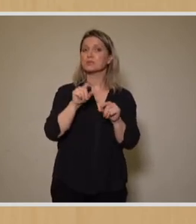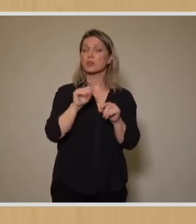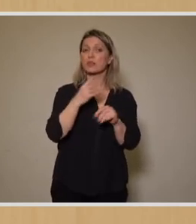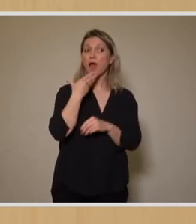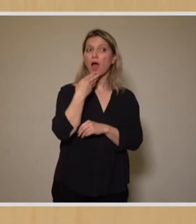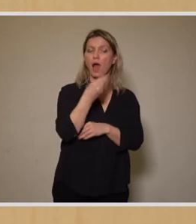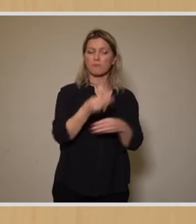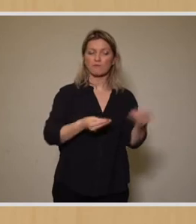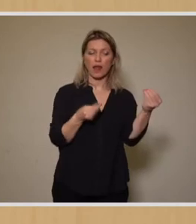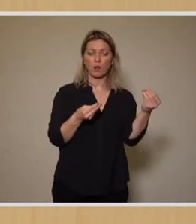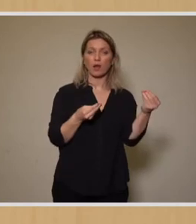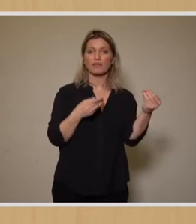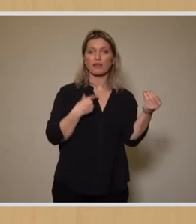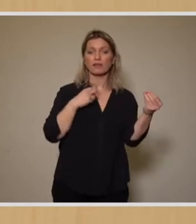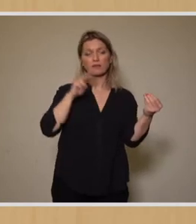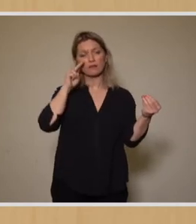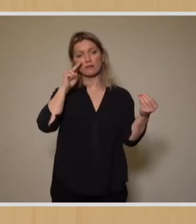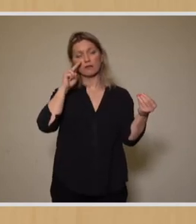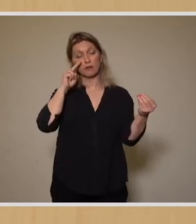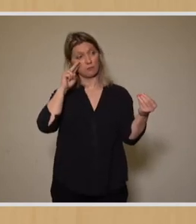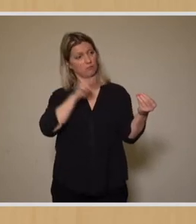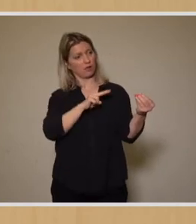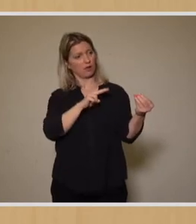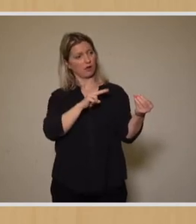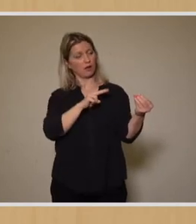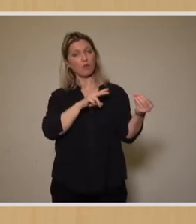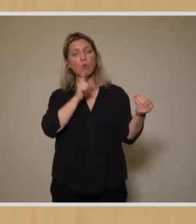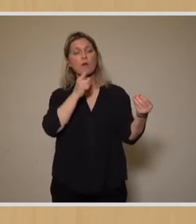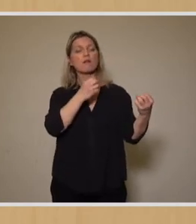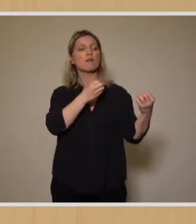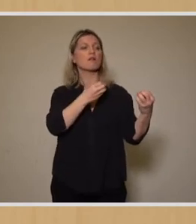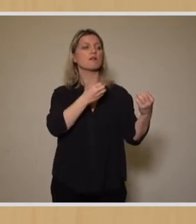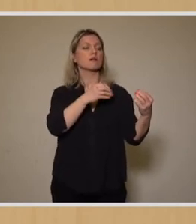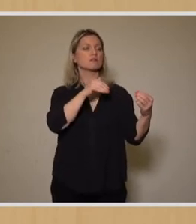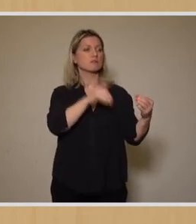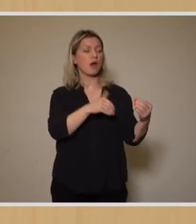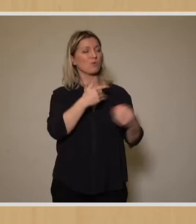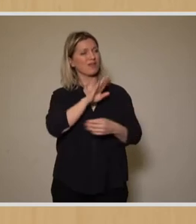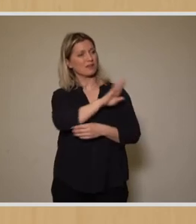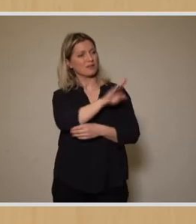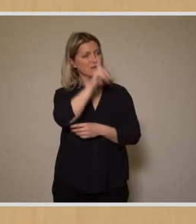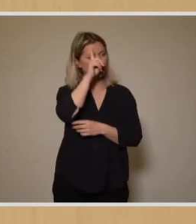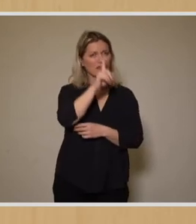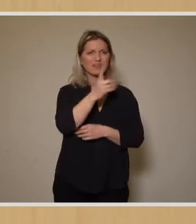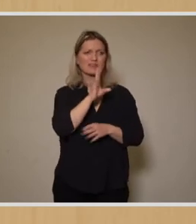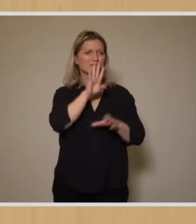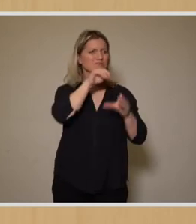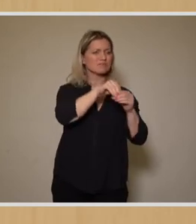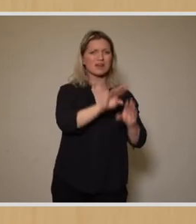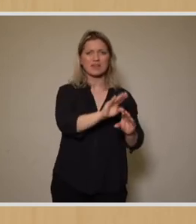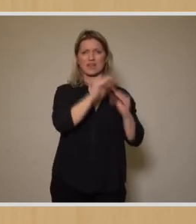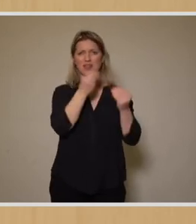auf eine bestimmte Sache lenkt, was ein Sachverhalt nochmal verdeutlicht, was ein Sachverhalt sozusagen nochmal Informationen enthält,